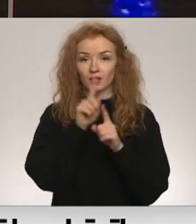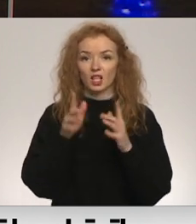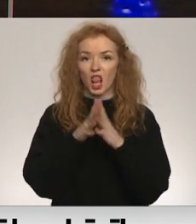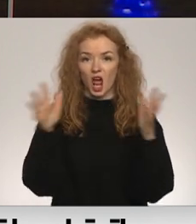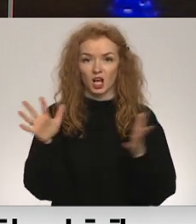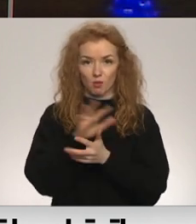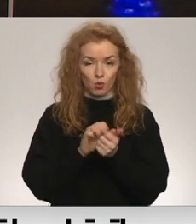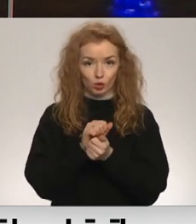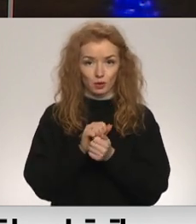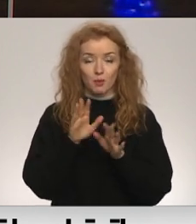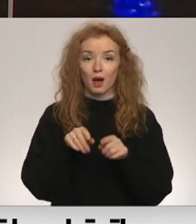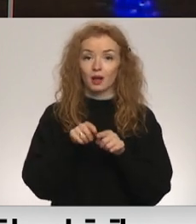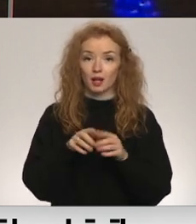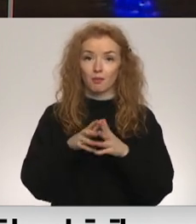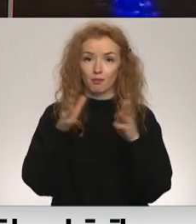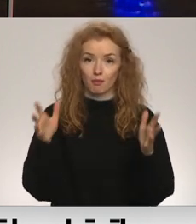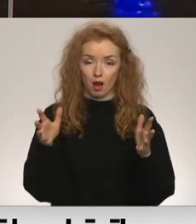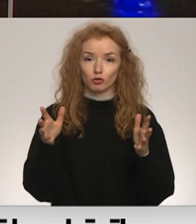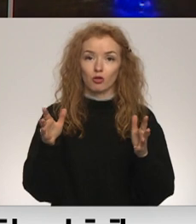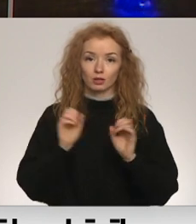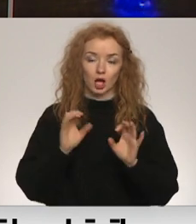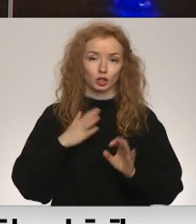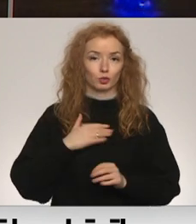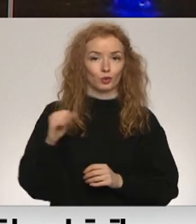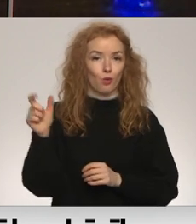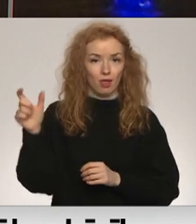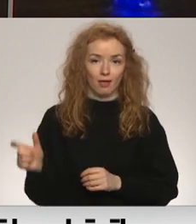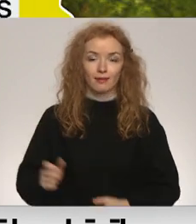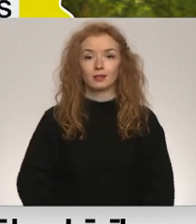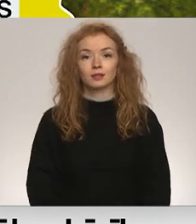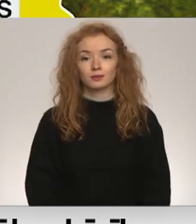nodarītie postījumi un par tiem plašāk kolēģa Ģirts Virbuļa reportāžā.